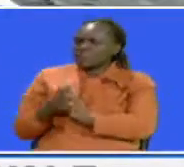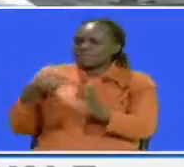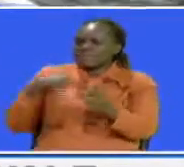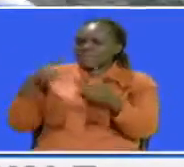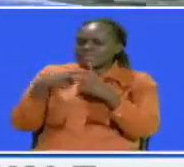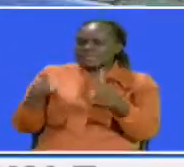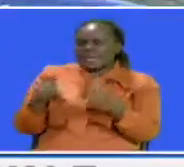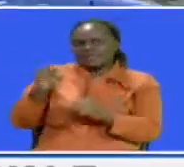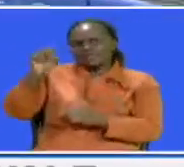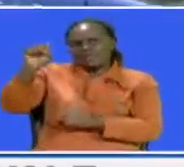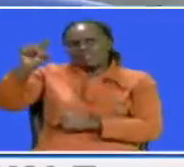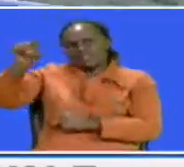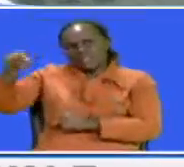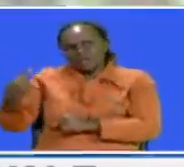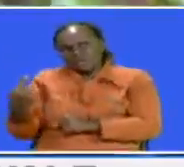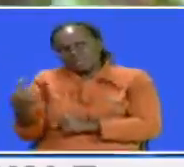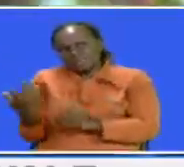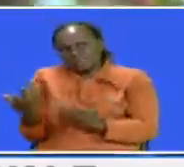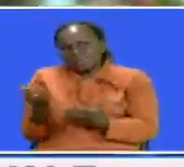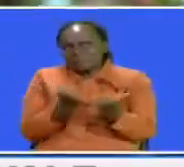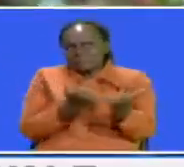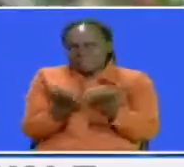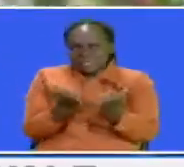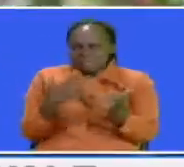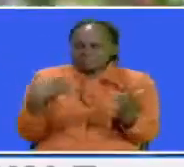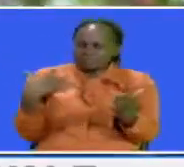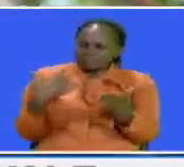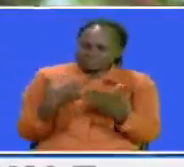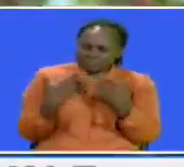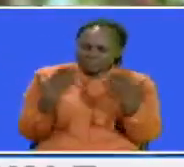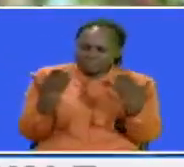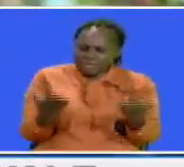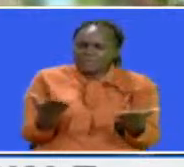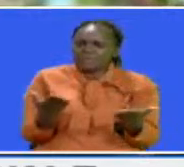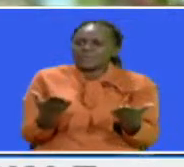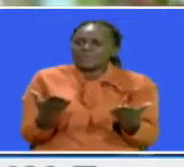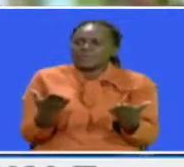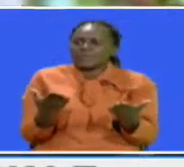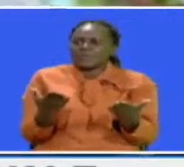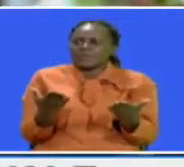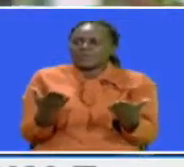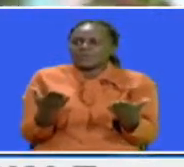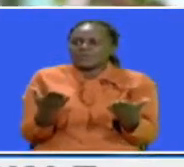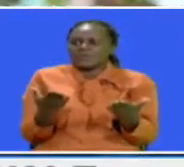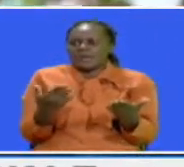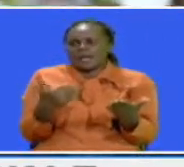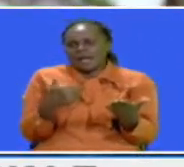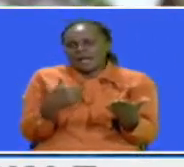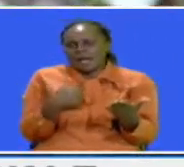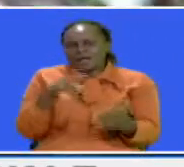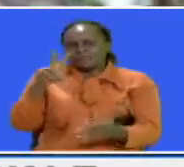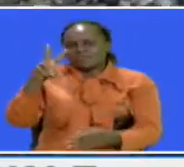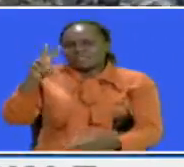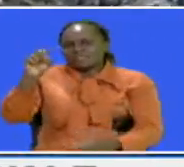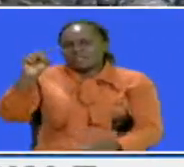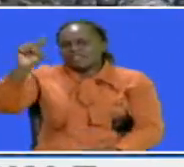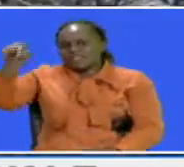nilianza na shilingi 5,000. Na mpaka saa hii naweza sema niko kama na